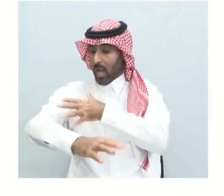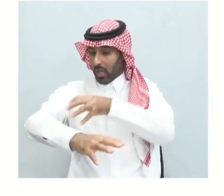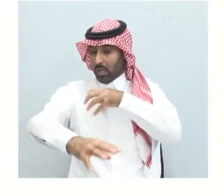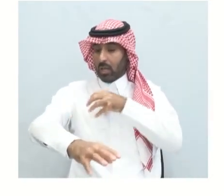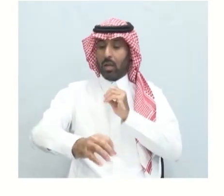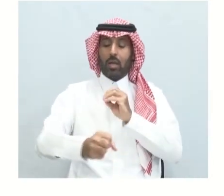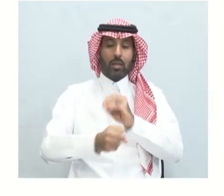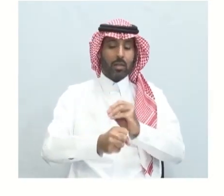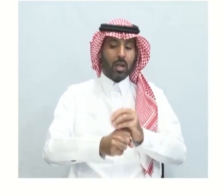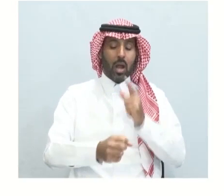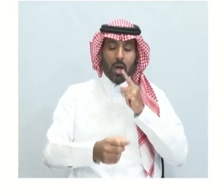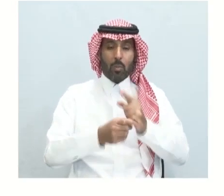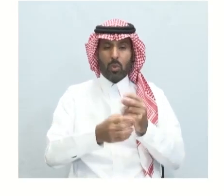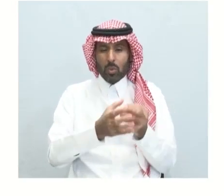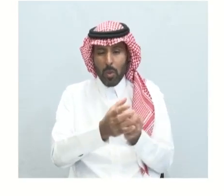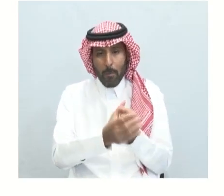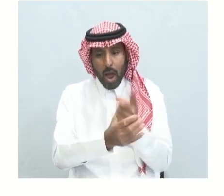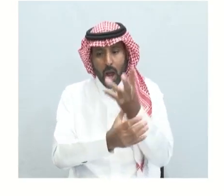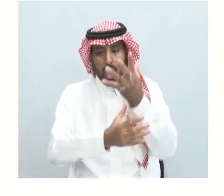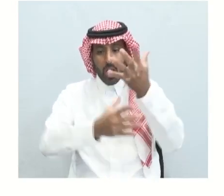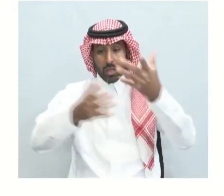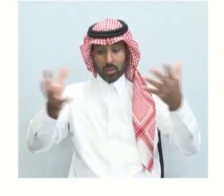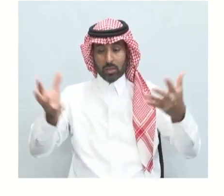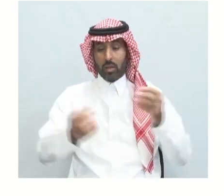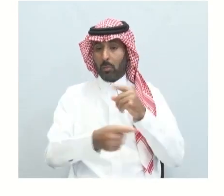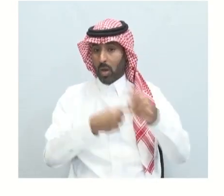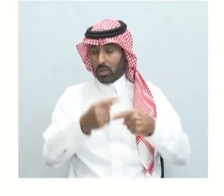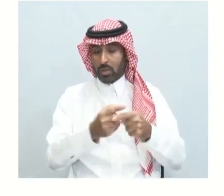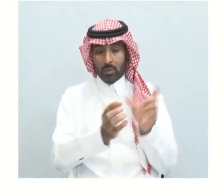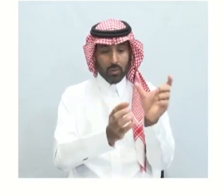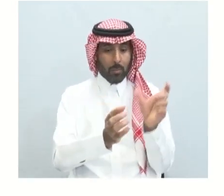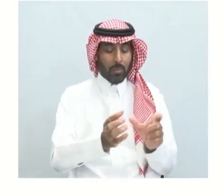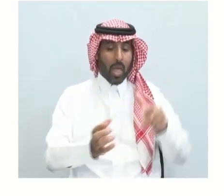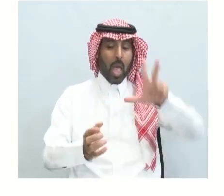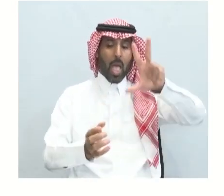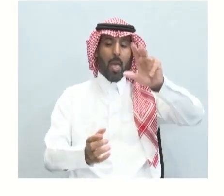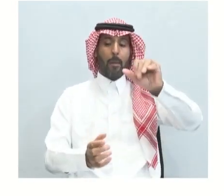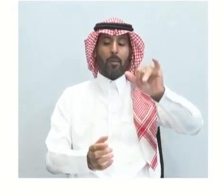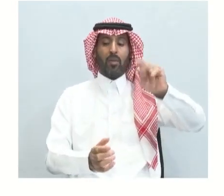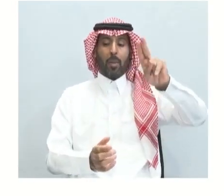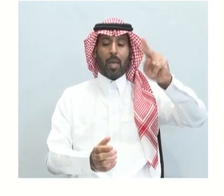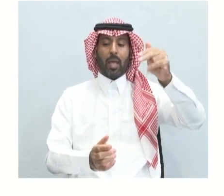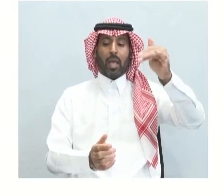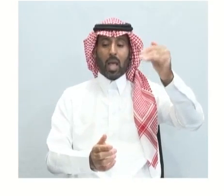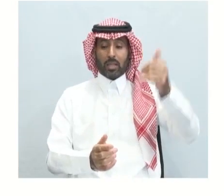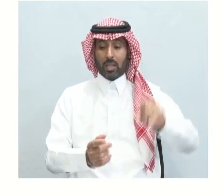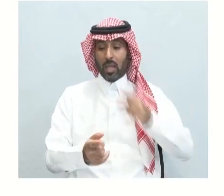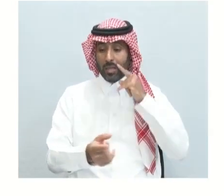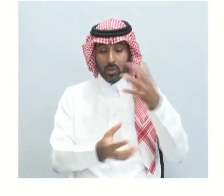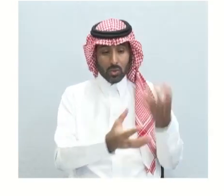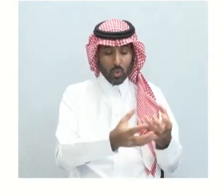ذلك تطرقنا الى المتبخرات وذكرنا في مراجعه المفردات الم مبخرات وذكرنا بانها هي عباره عن